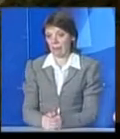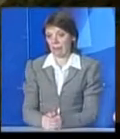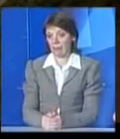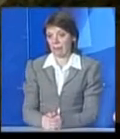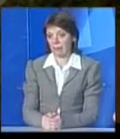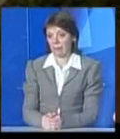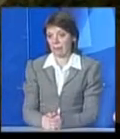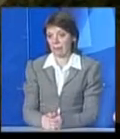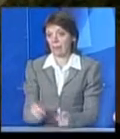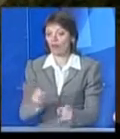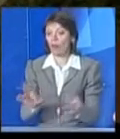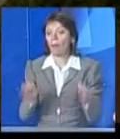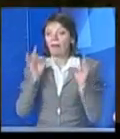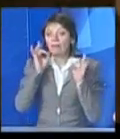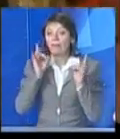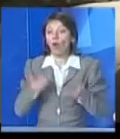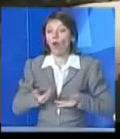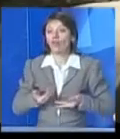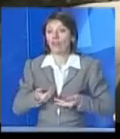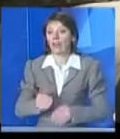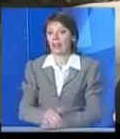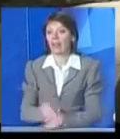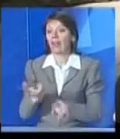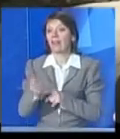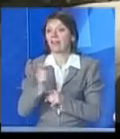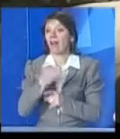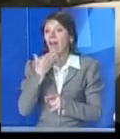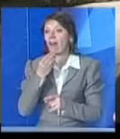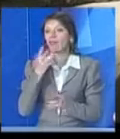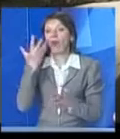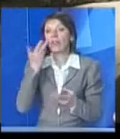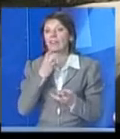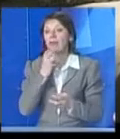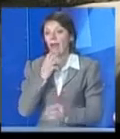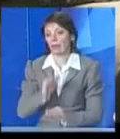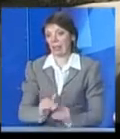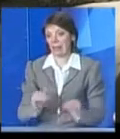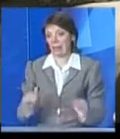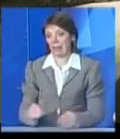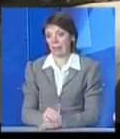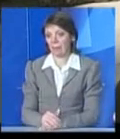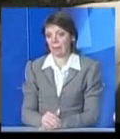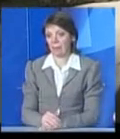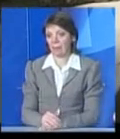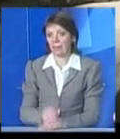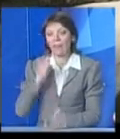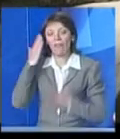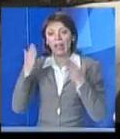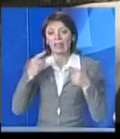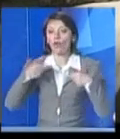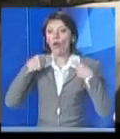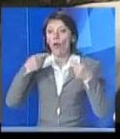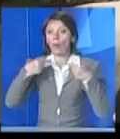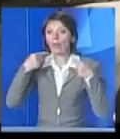їх оживити, щоб вони жили. Як гарно, коли всміхаються діти, весело